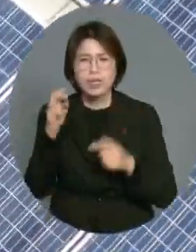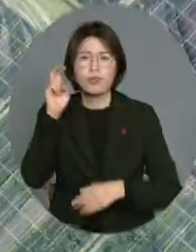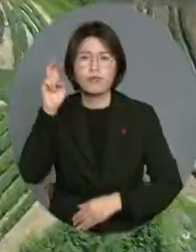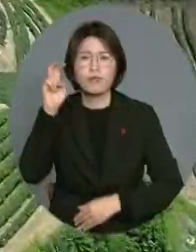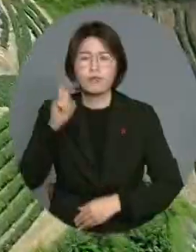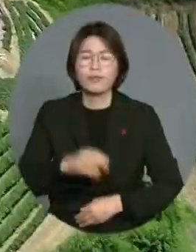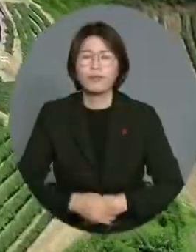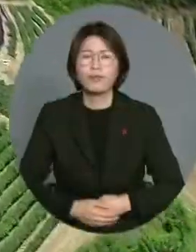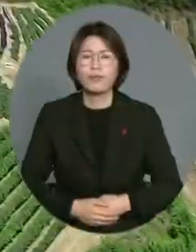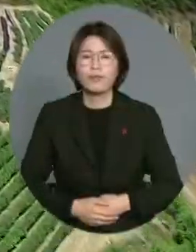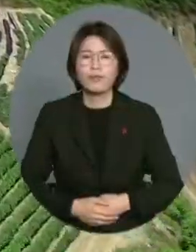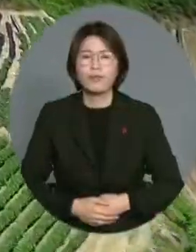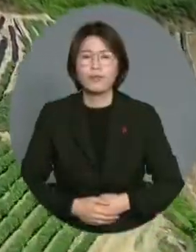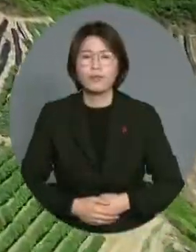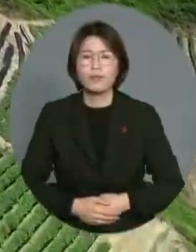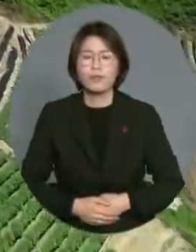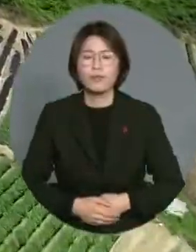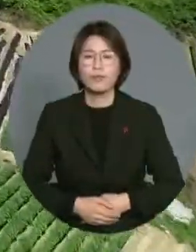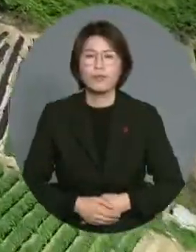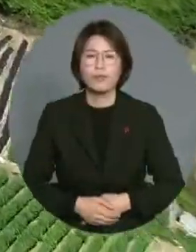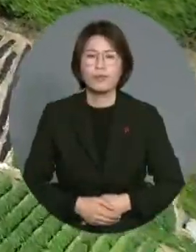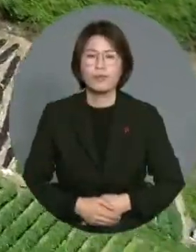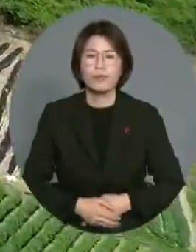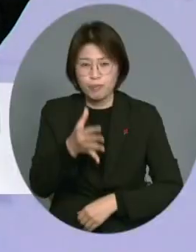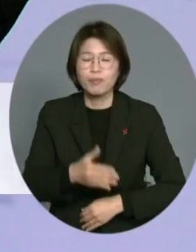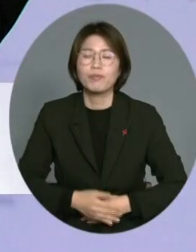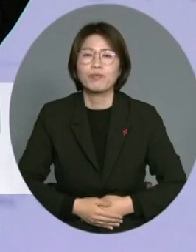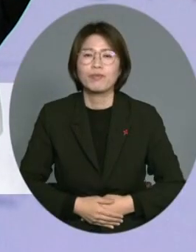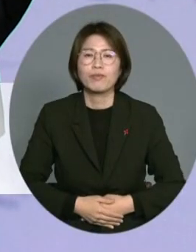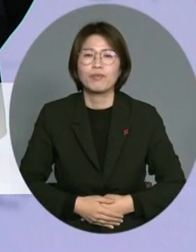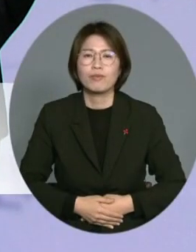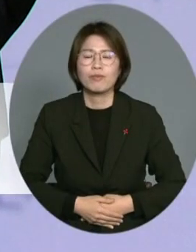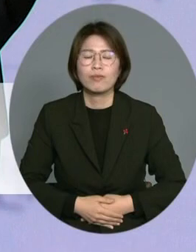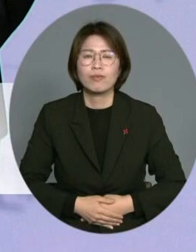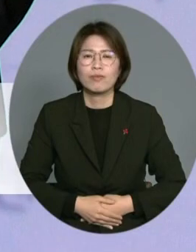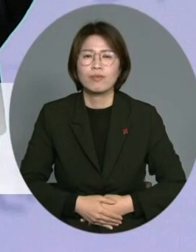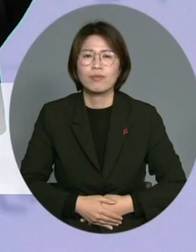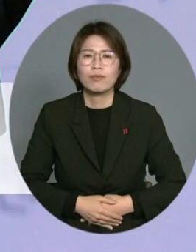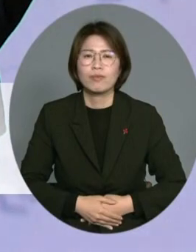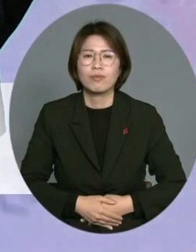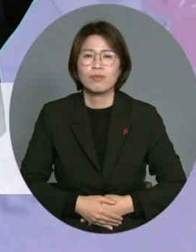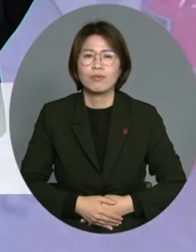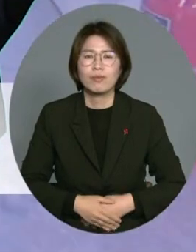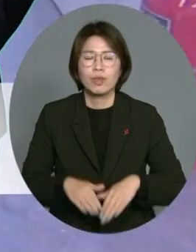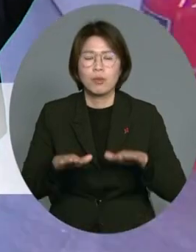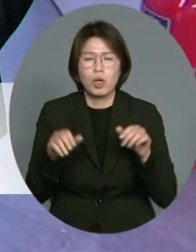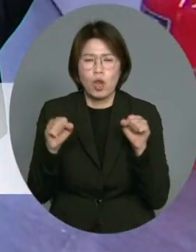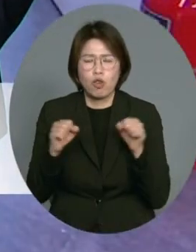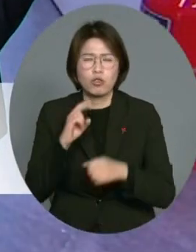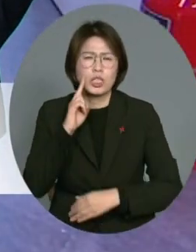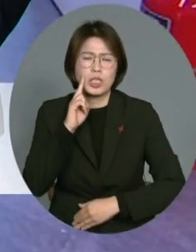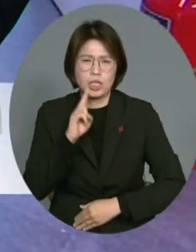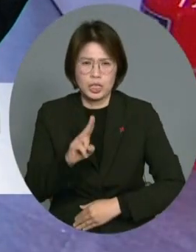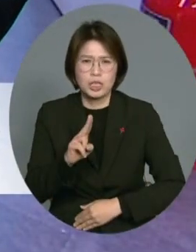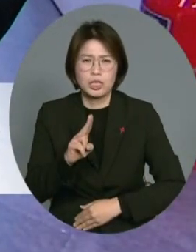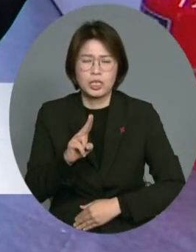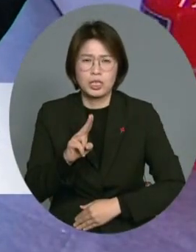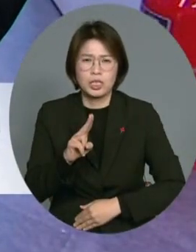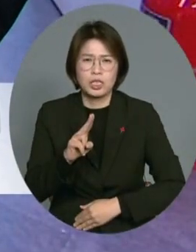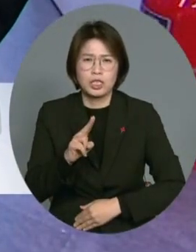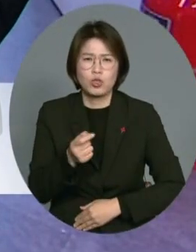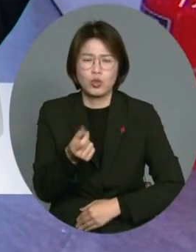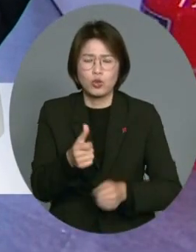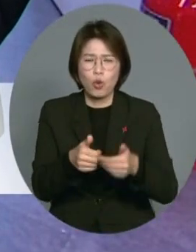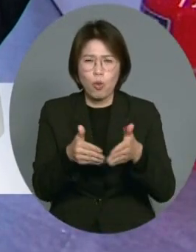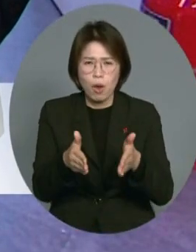보입니다. MBC 뉴스 서승원입니다. 다음 소식입니다. 이번 겨울 최대 한파가 닥친 가운데